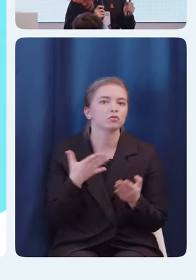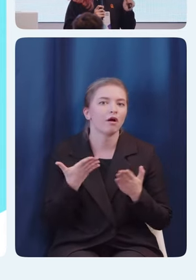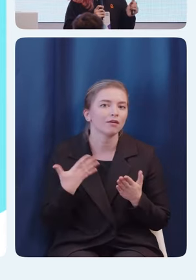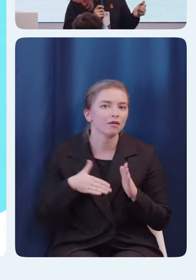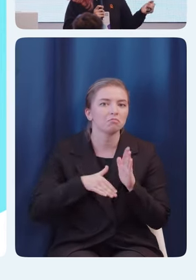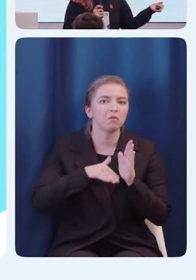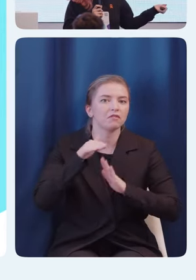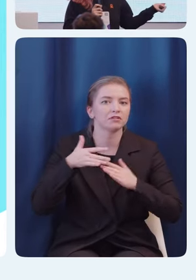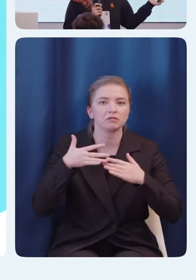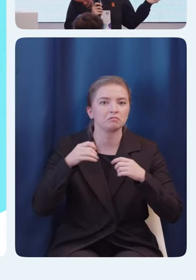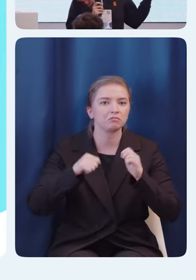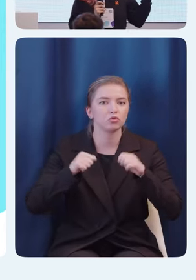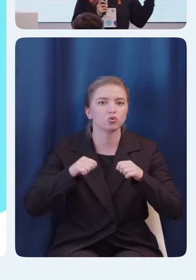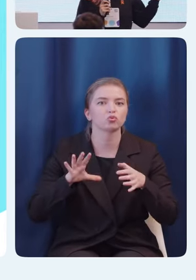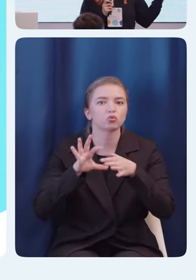сделать приложение